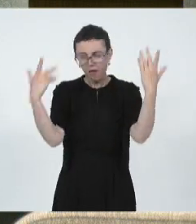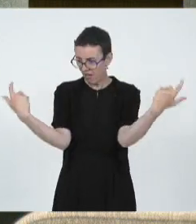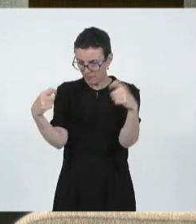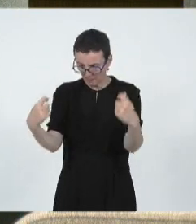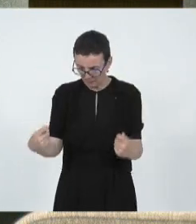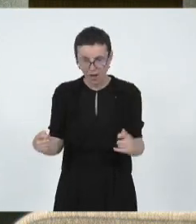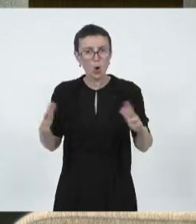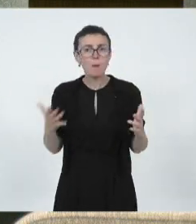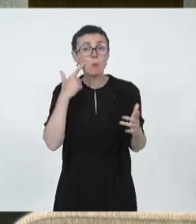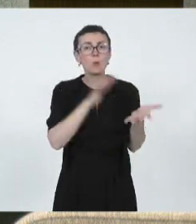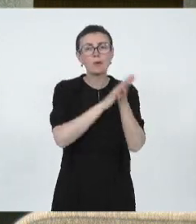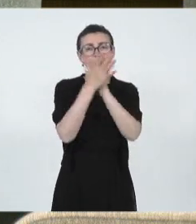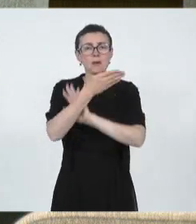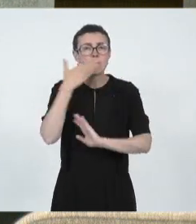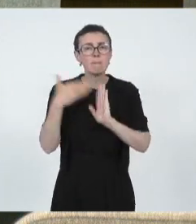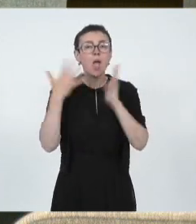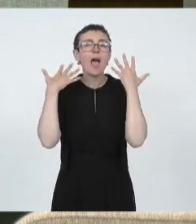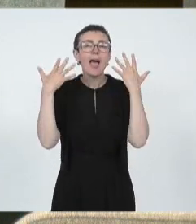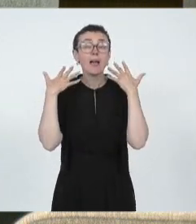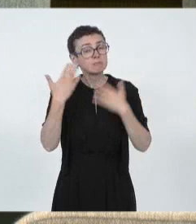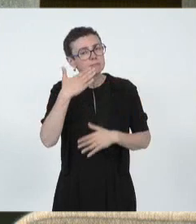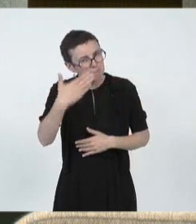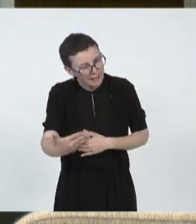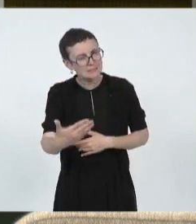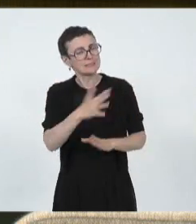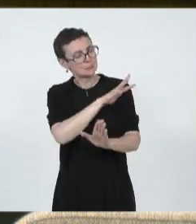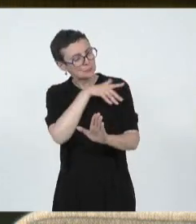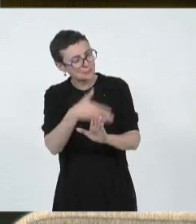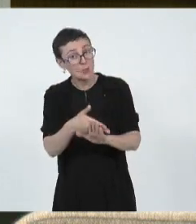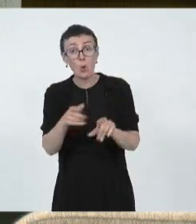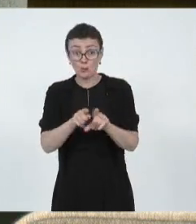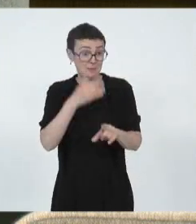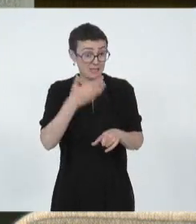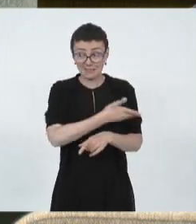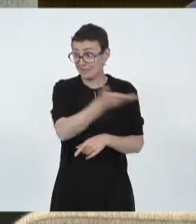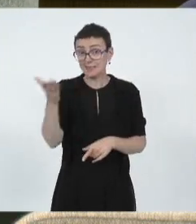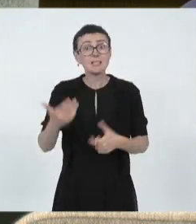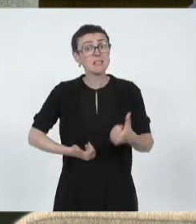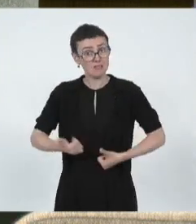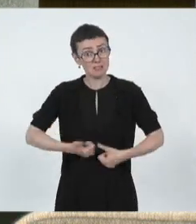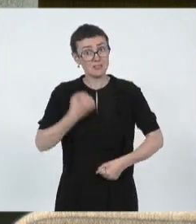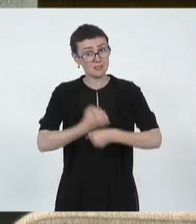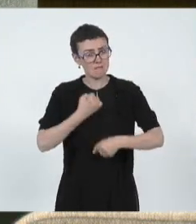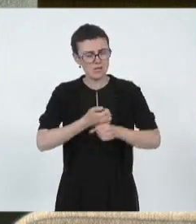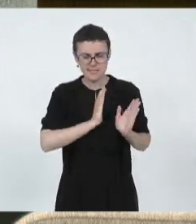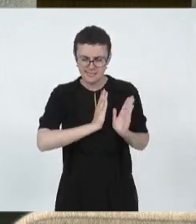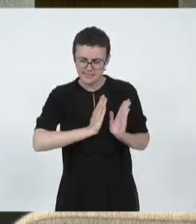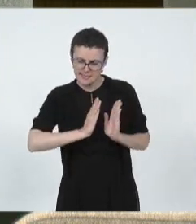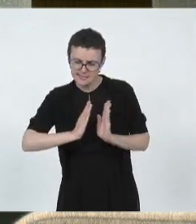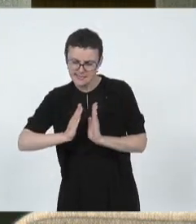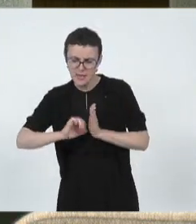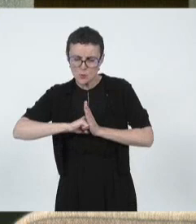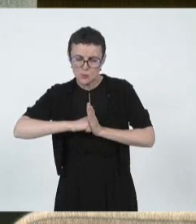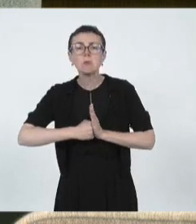faveur de la qualité de l'air. Nous vous en remercions et nous remercions également les services qui se chargent de ce travail exigeant et conséquent,